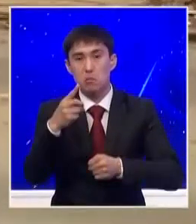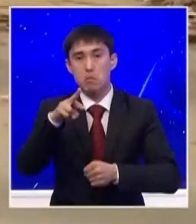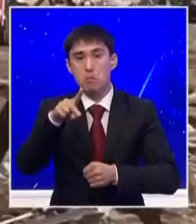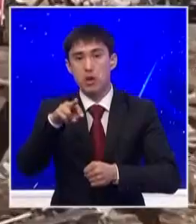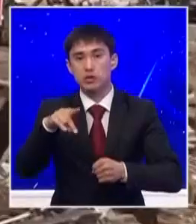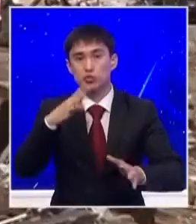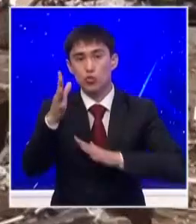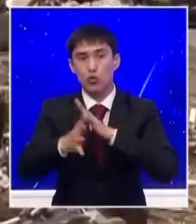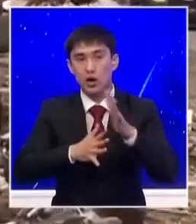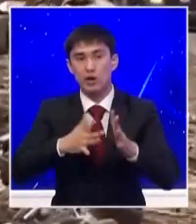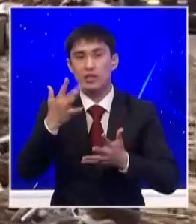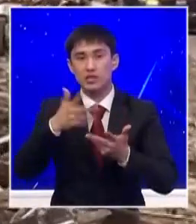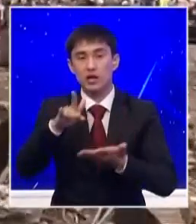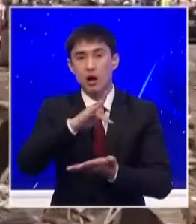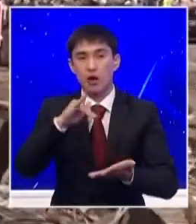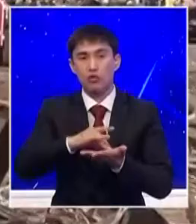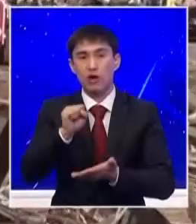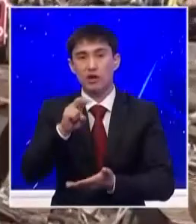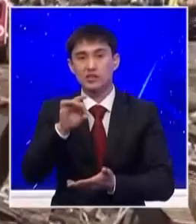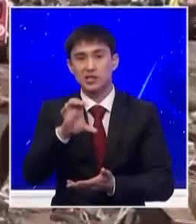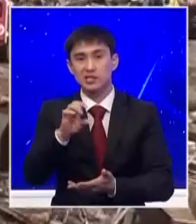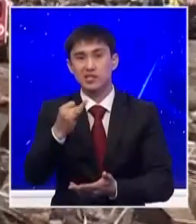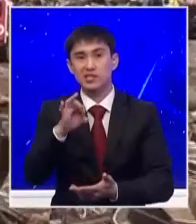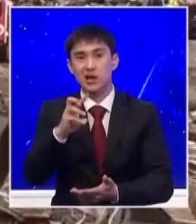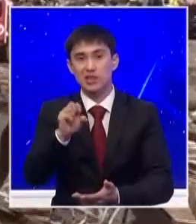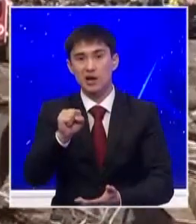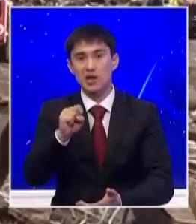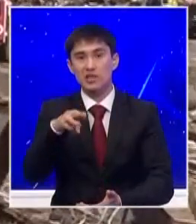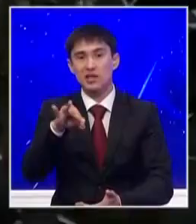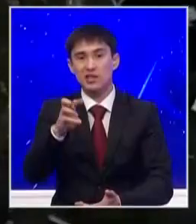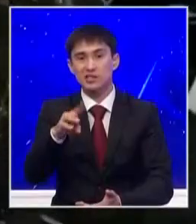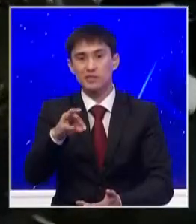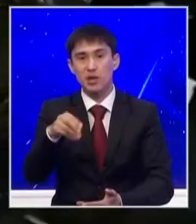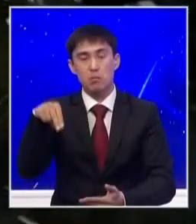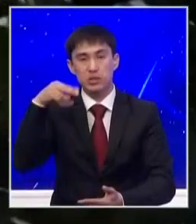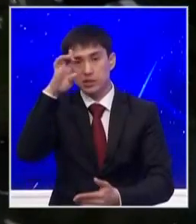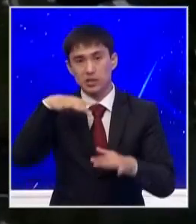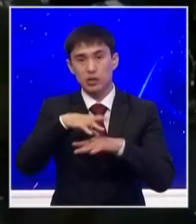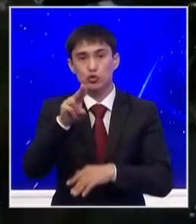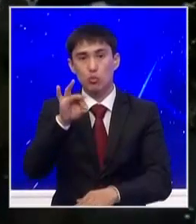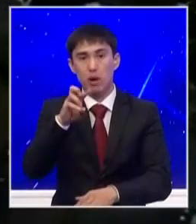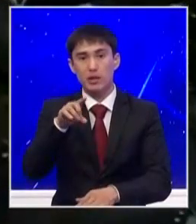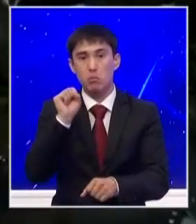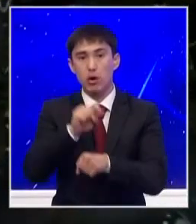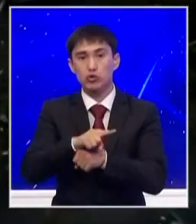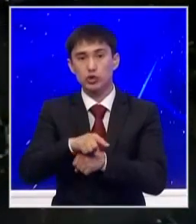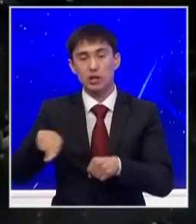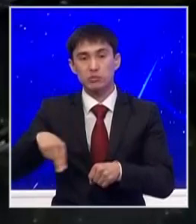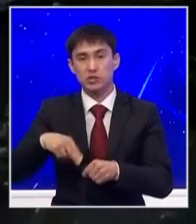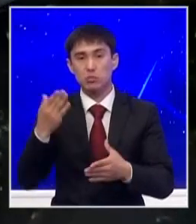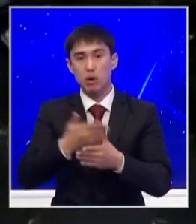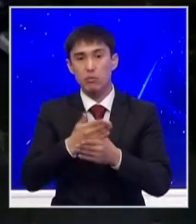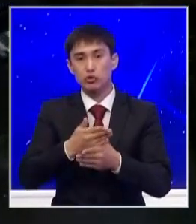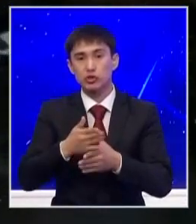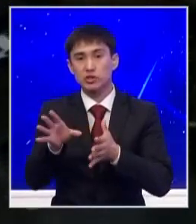несколько штатов Америки, среди них Арканзас, Индиана и Теннесси. Президент страны Джо Байден поручил администрации